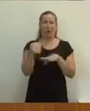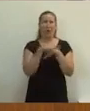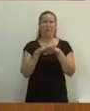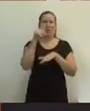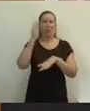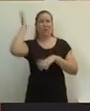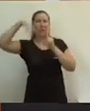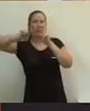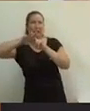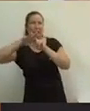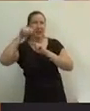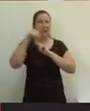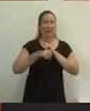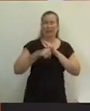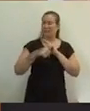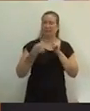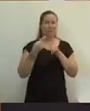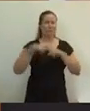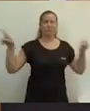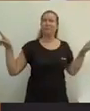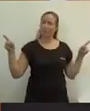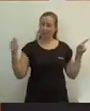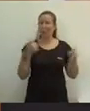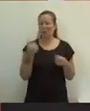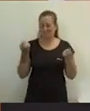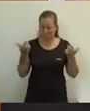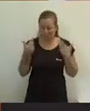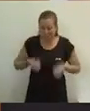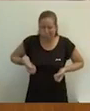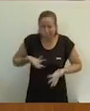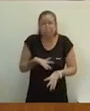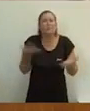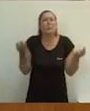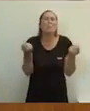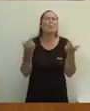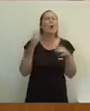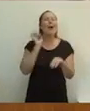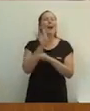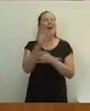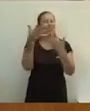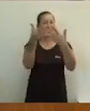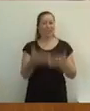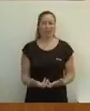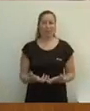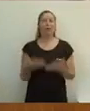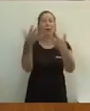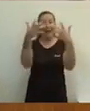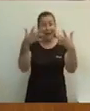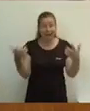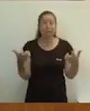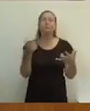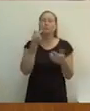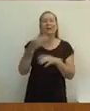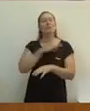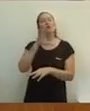que fan així. I el que m nascut, en realitat, és expressar-ho mitjançant una carta, una carta que adreçaria al senyor